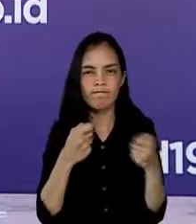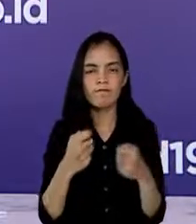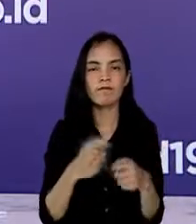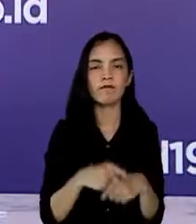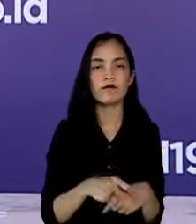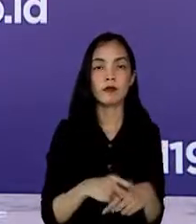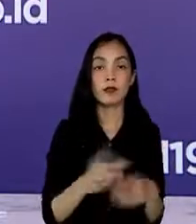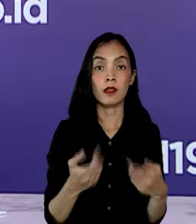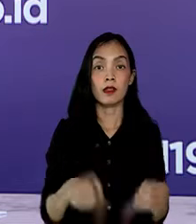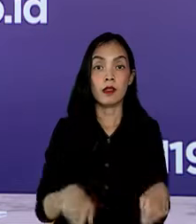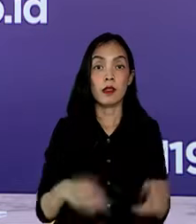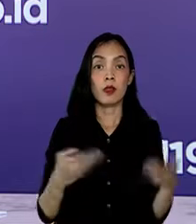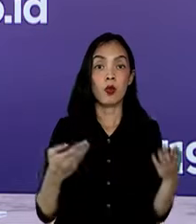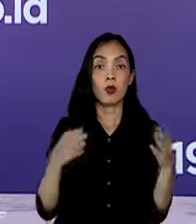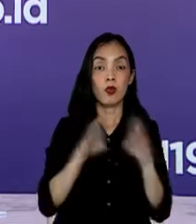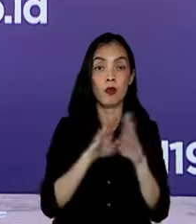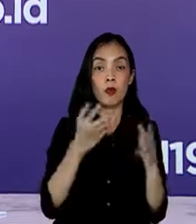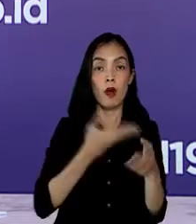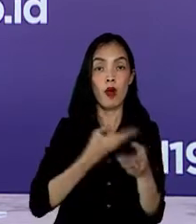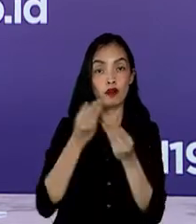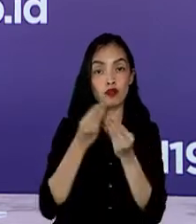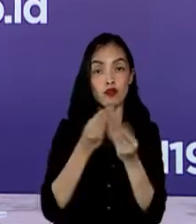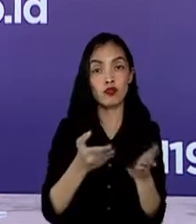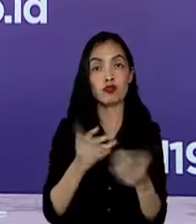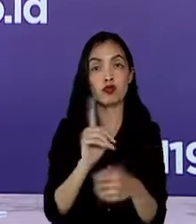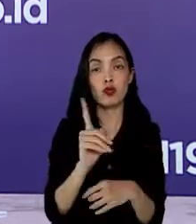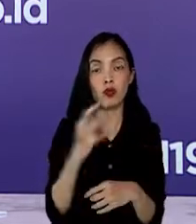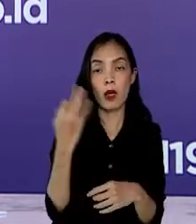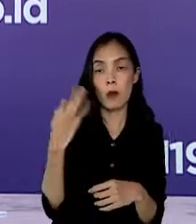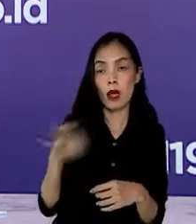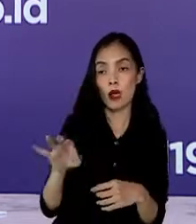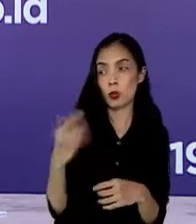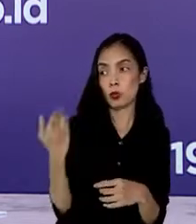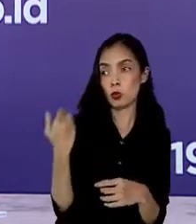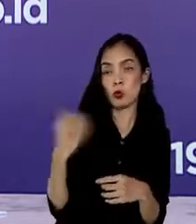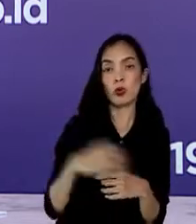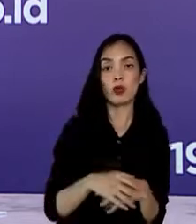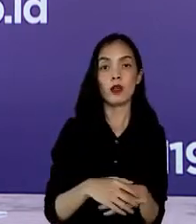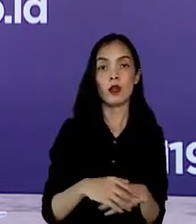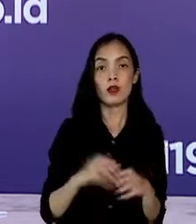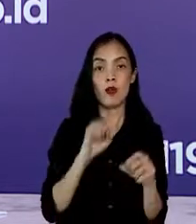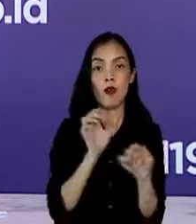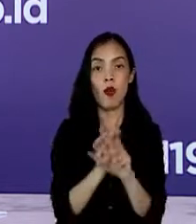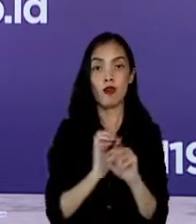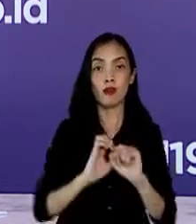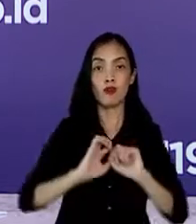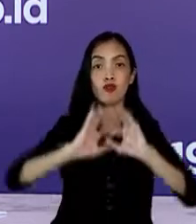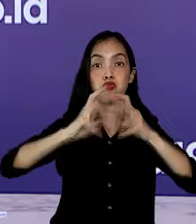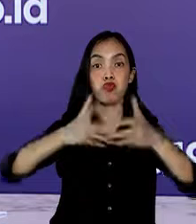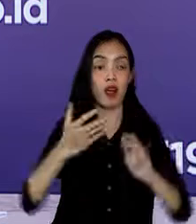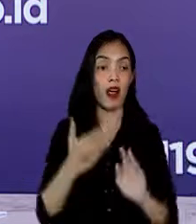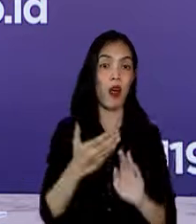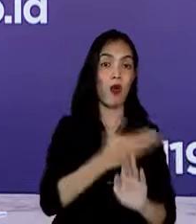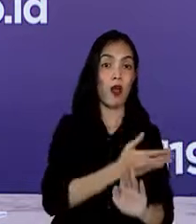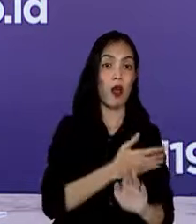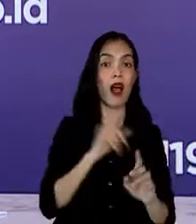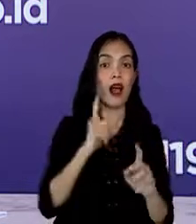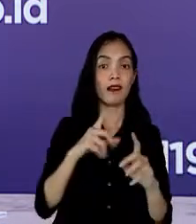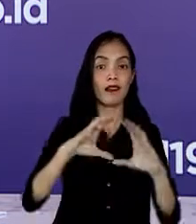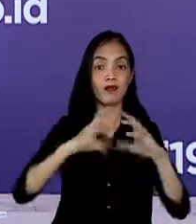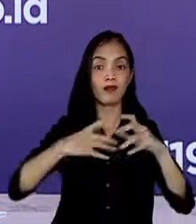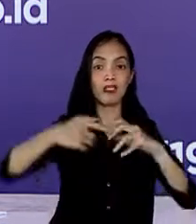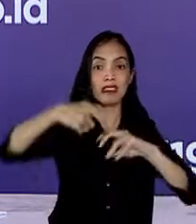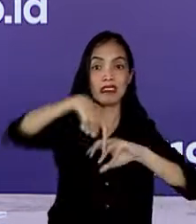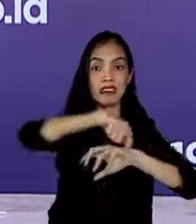Saya ingin menyampaikan informasi terkini sejak awal pandemic of 19 beberapa negara